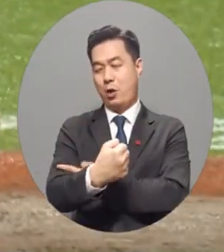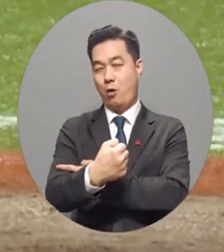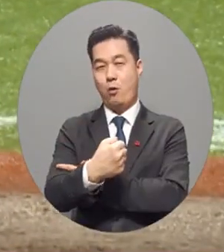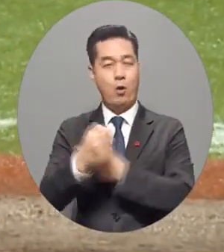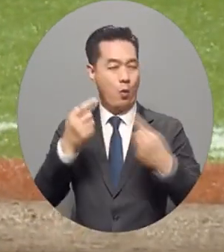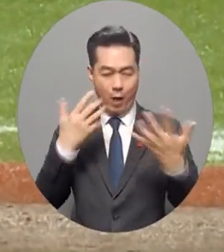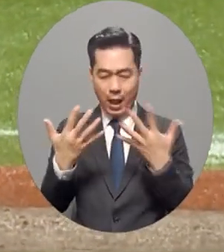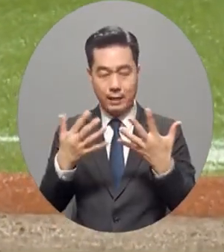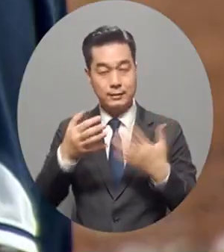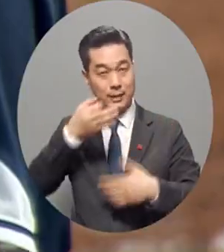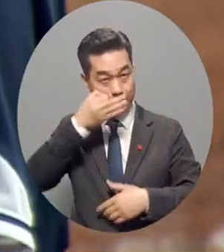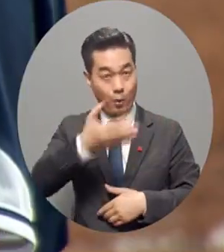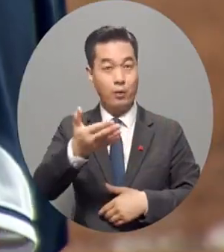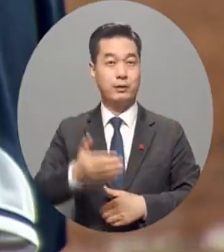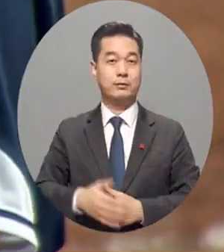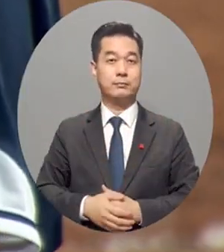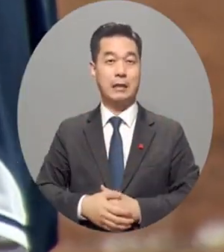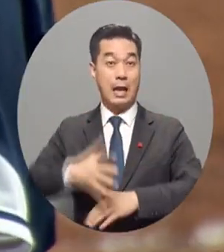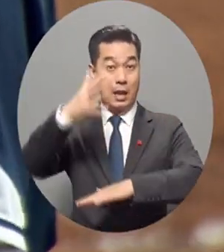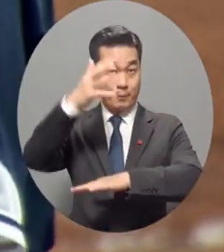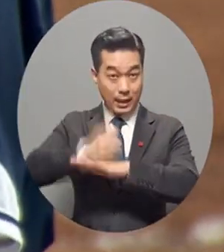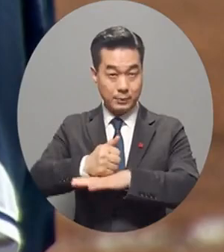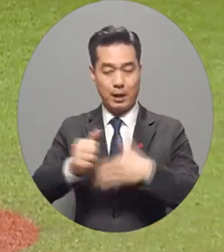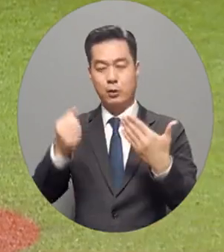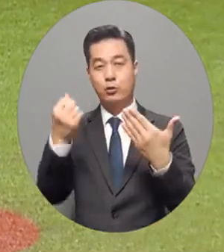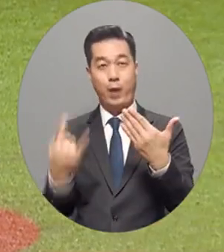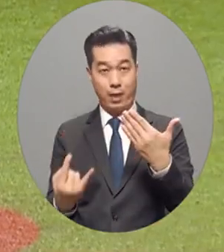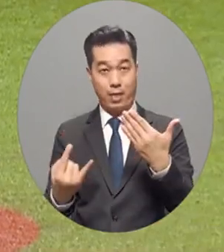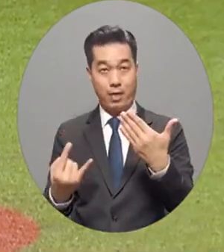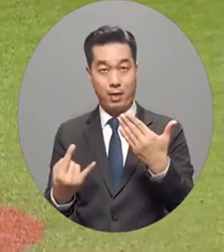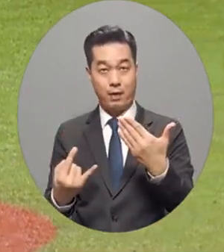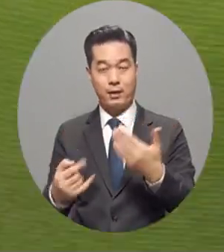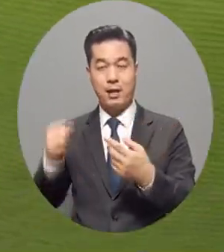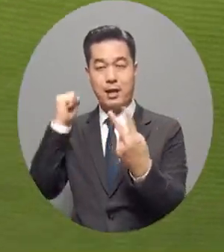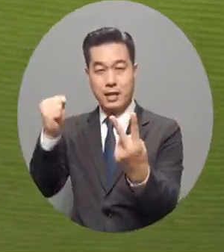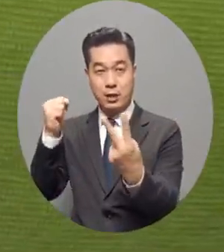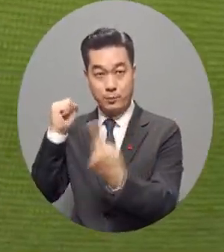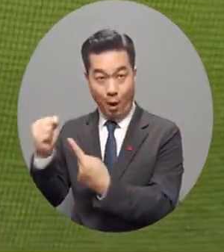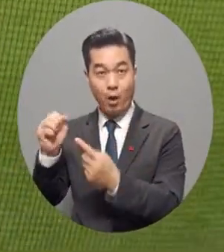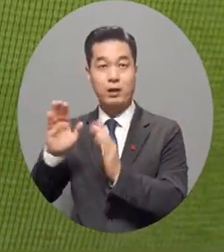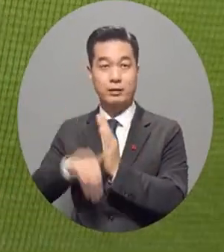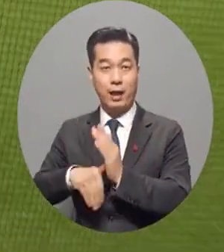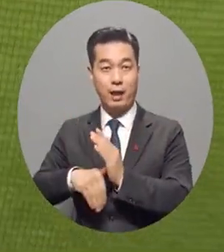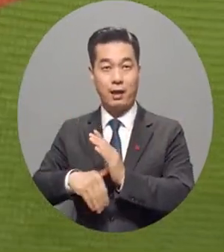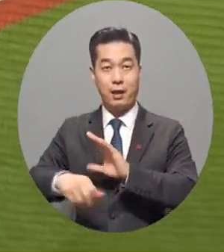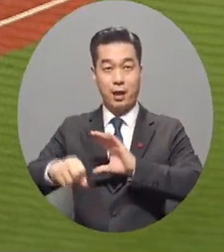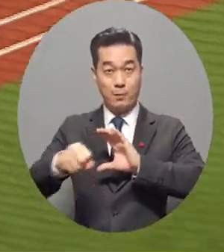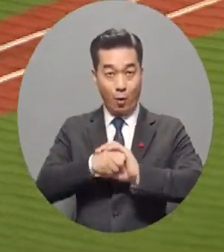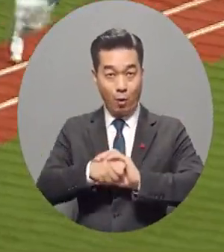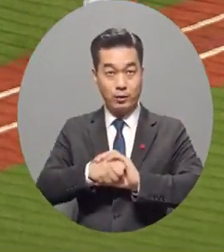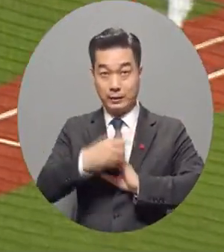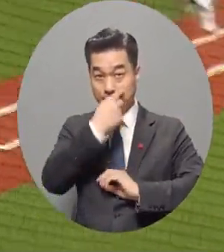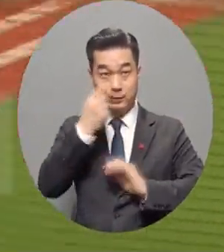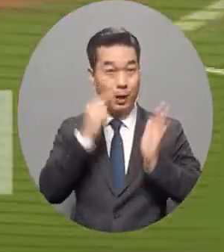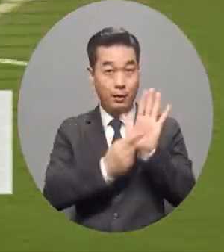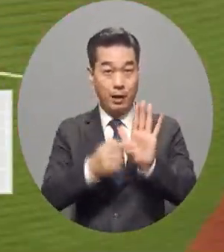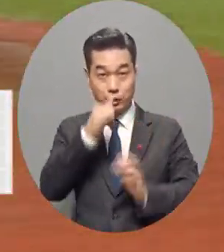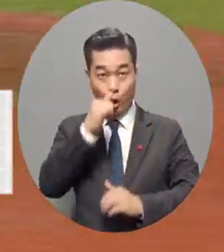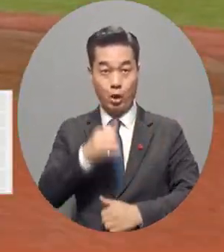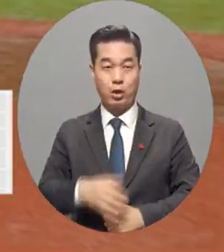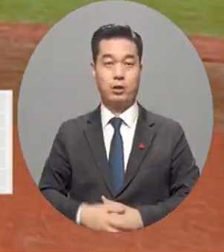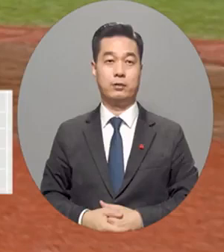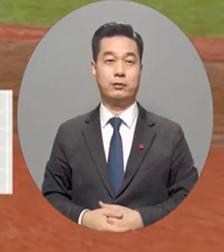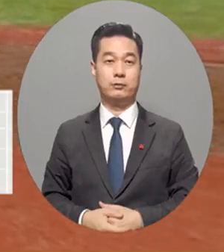만들었습니다. 특히 결승전 9회에 이끌어낸 병살타는 포수 김영준을 증명한 장면이었습니다. 시합